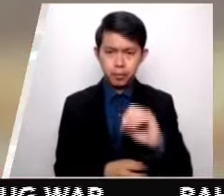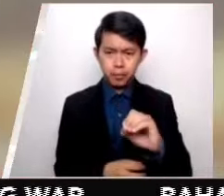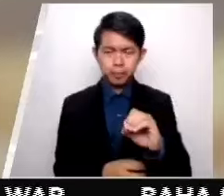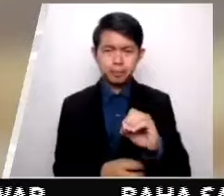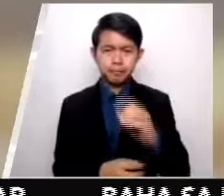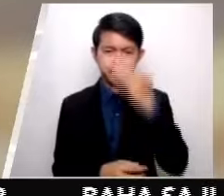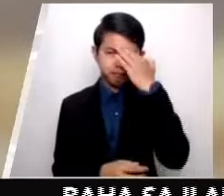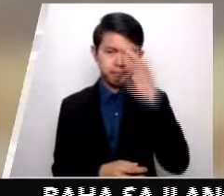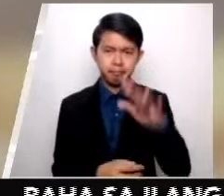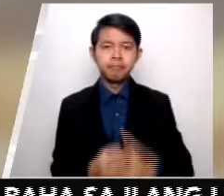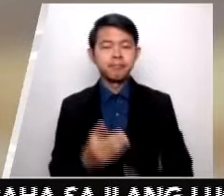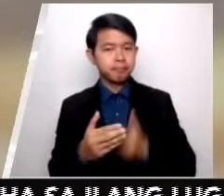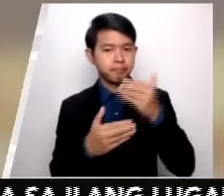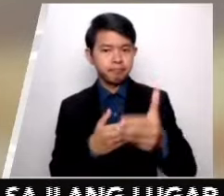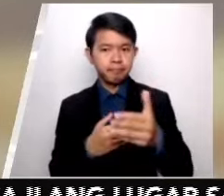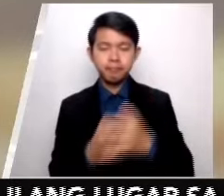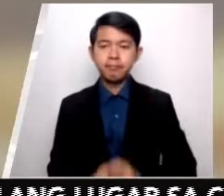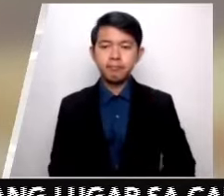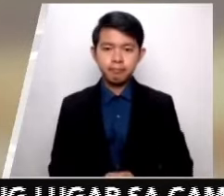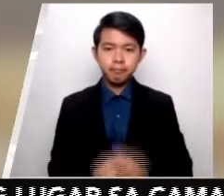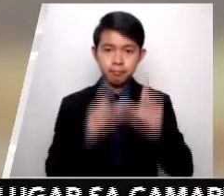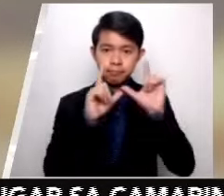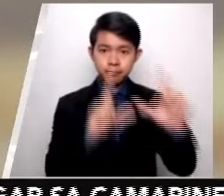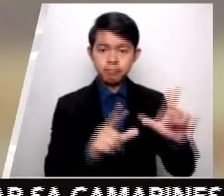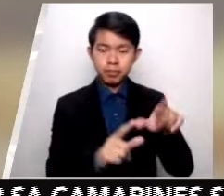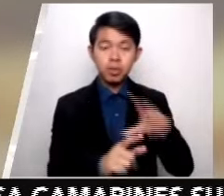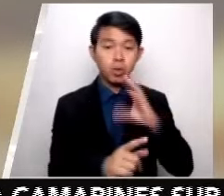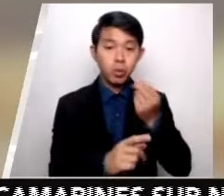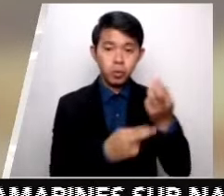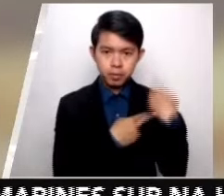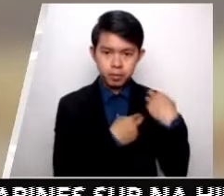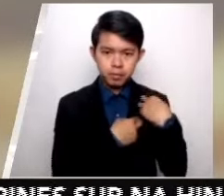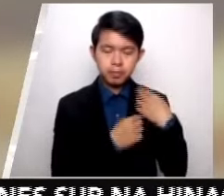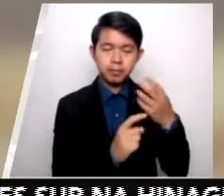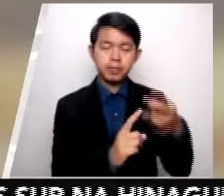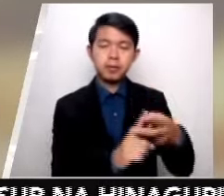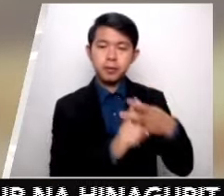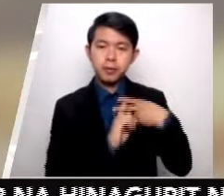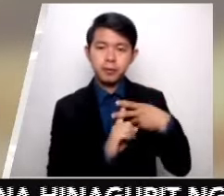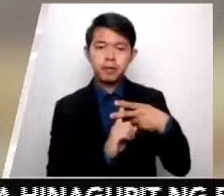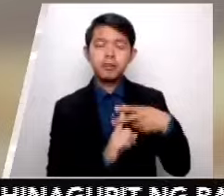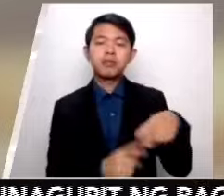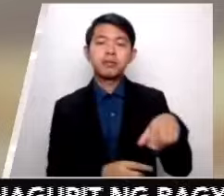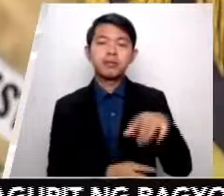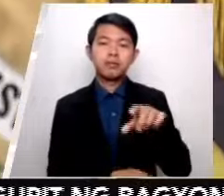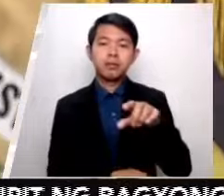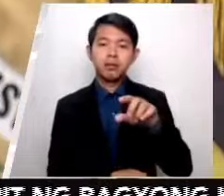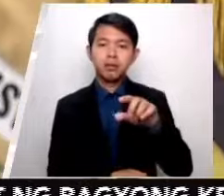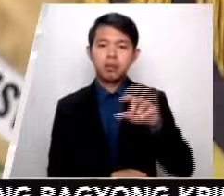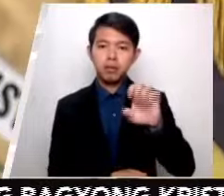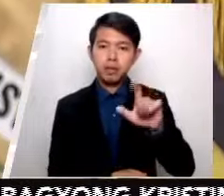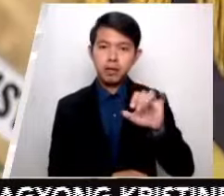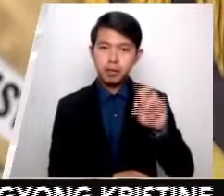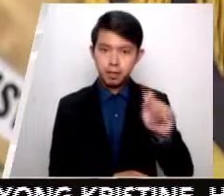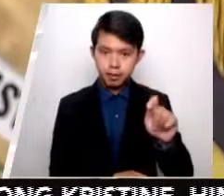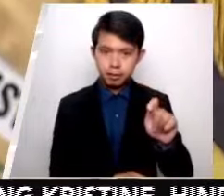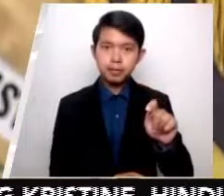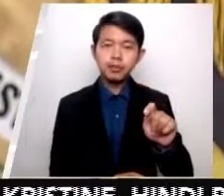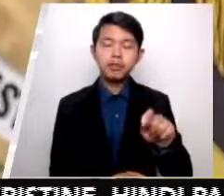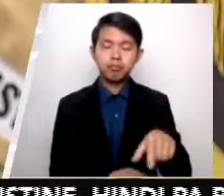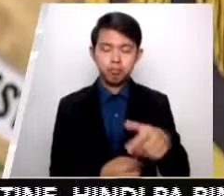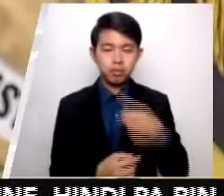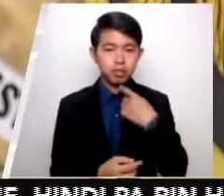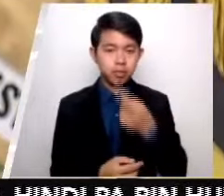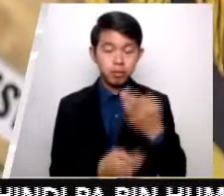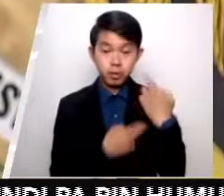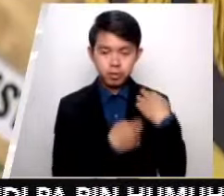Person of interest sa pagdukot sa Amerikanong vlogger na si Elliot Eastman sa Cebu, Zamboanga del Norte, nagpahiwatig na raw na